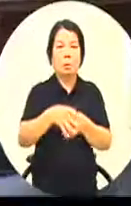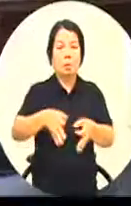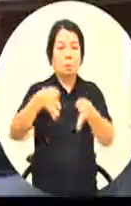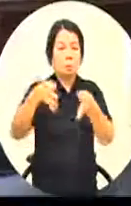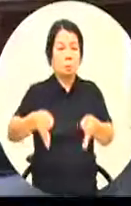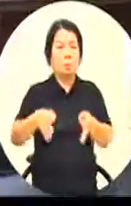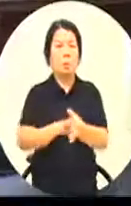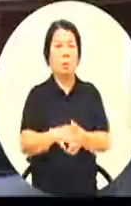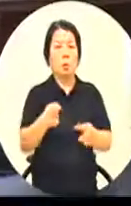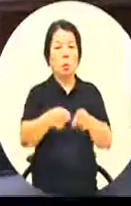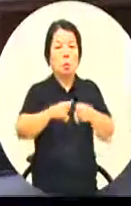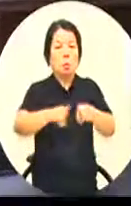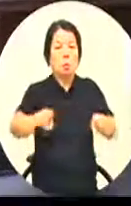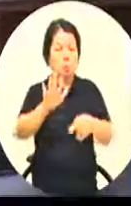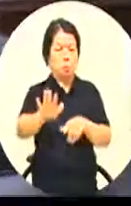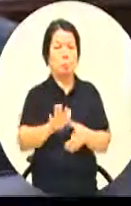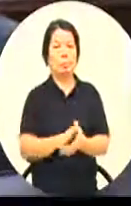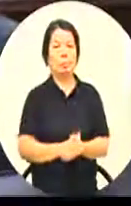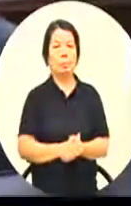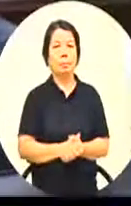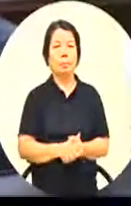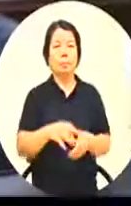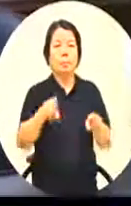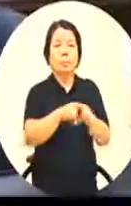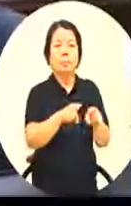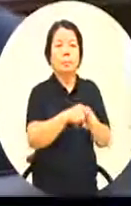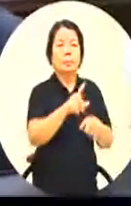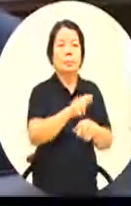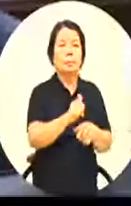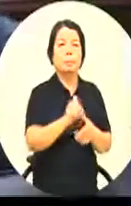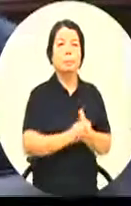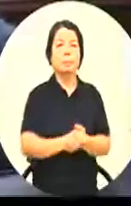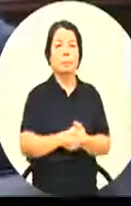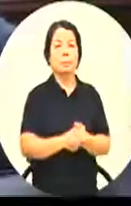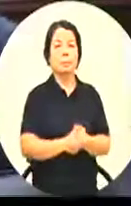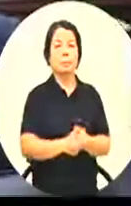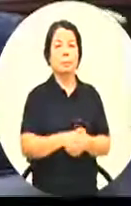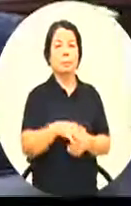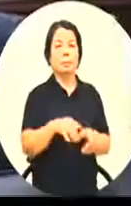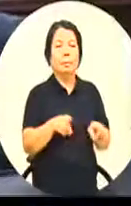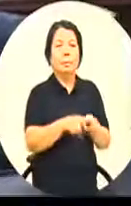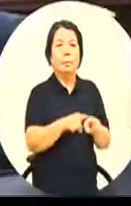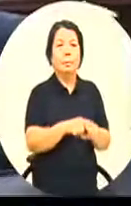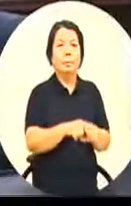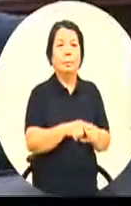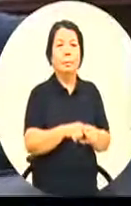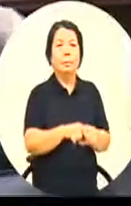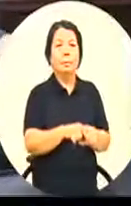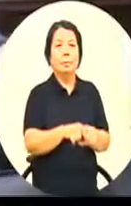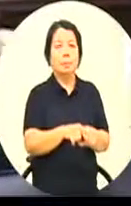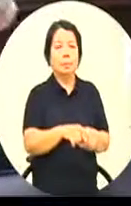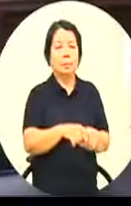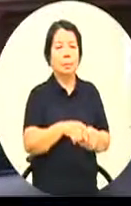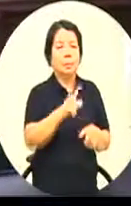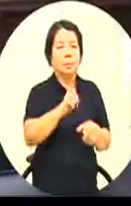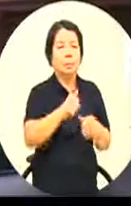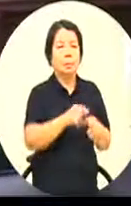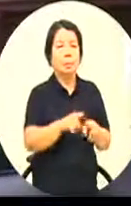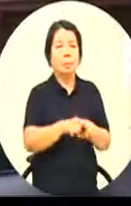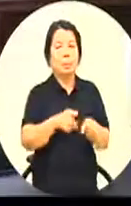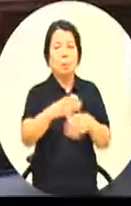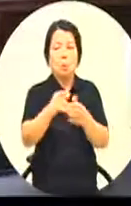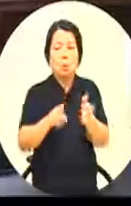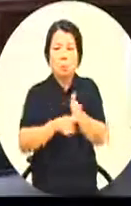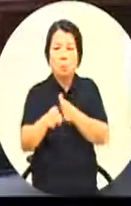的。那在一般的老师一般的学科老师甄选可能是考试是很公平，但是这个有专长的时